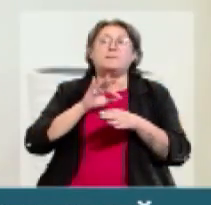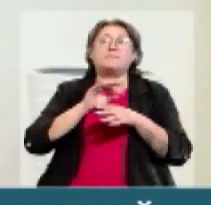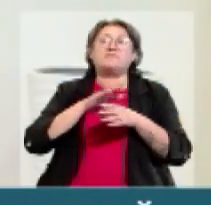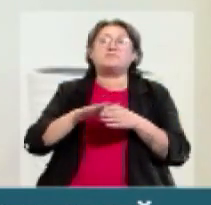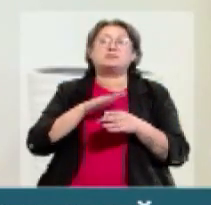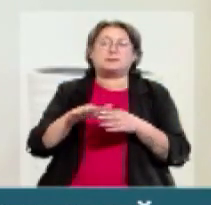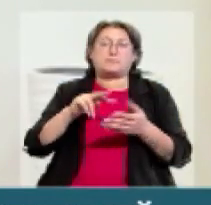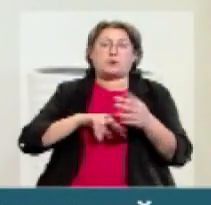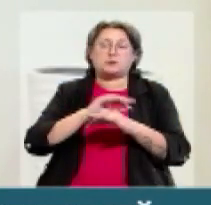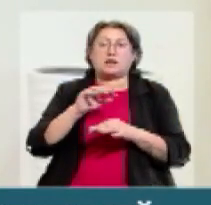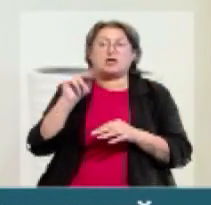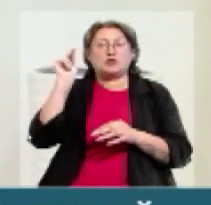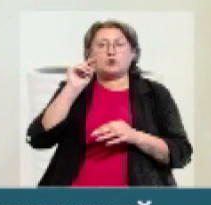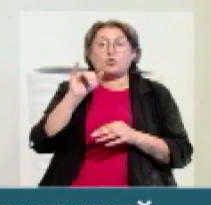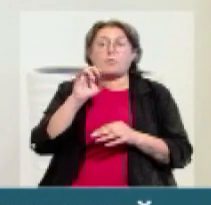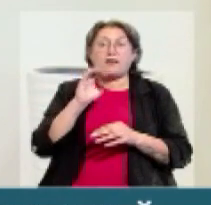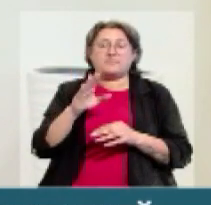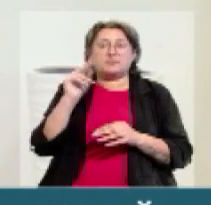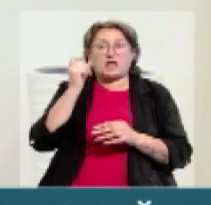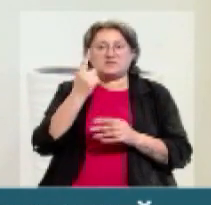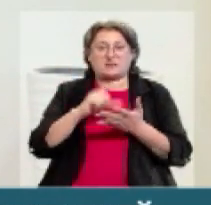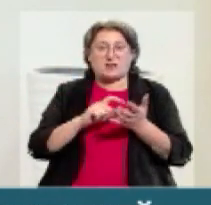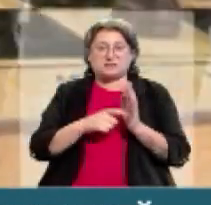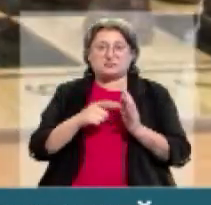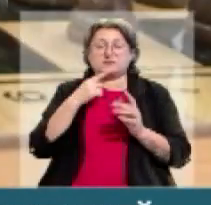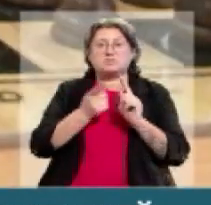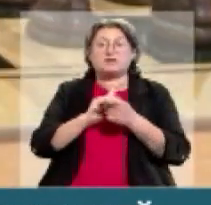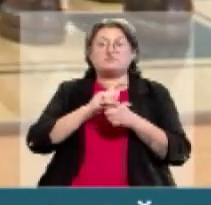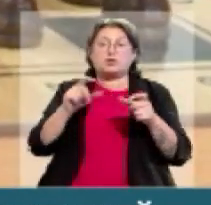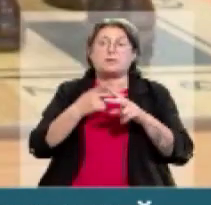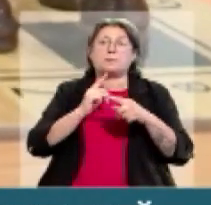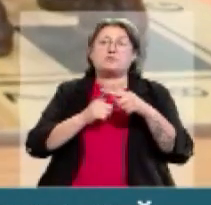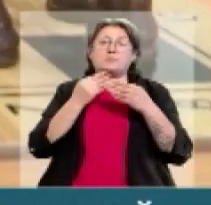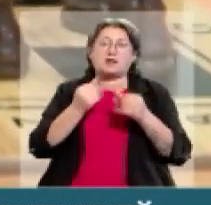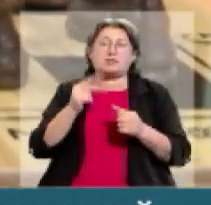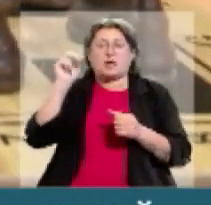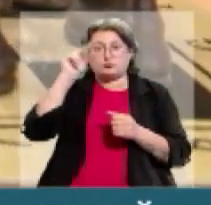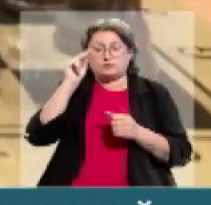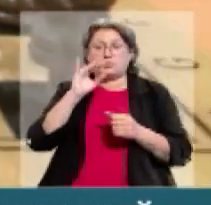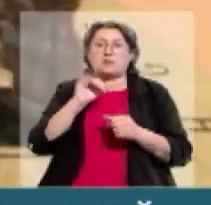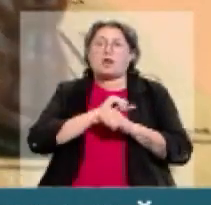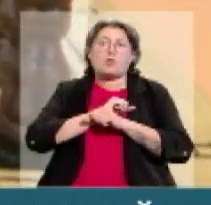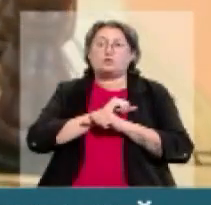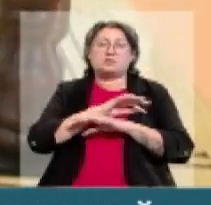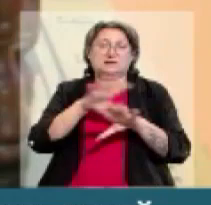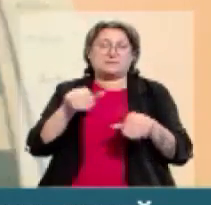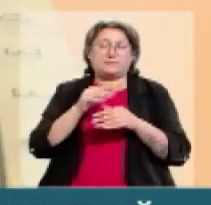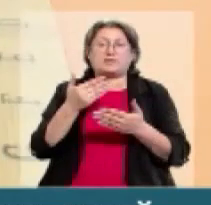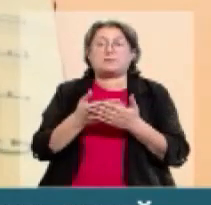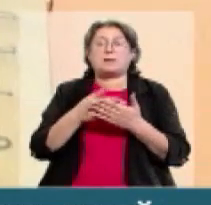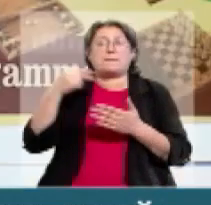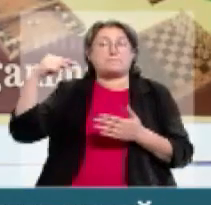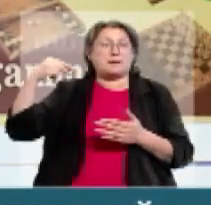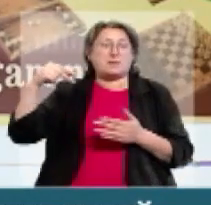проекта. Женес Бекубаев, ученик 11 класса, говорит, что изменения в школе положительно повлияли как на учебу, так и на отдых сверстников. К примеру,